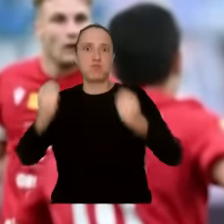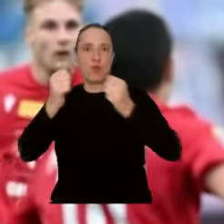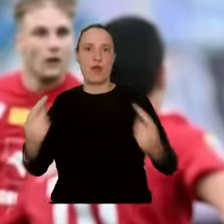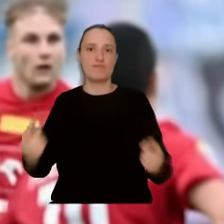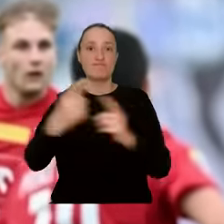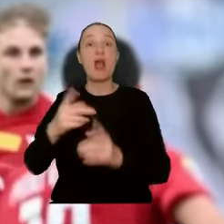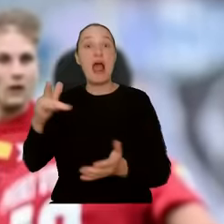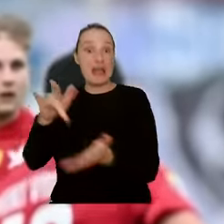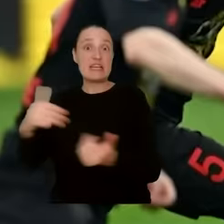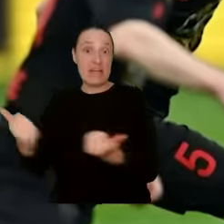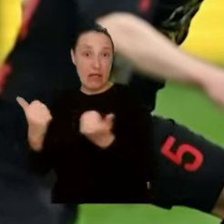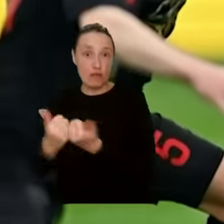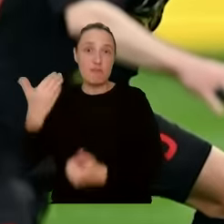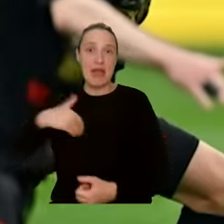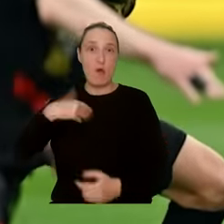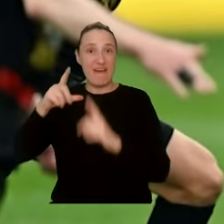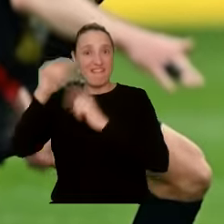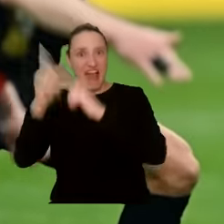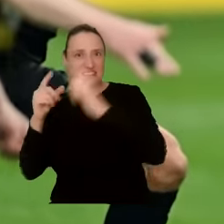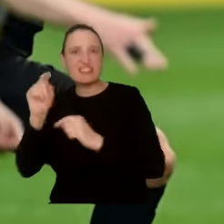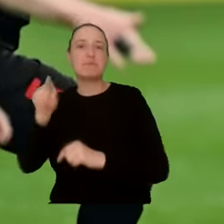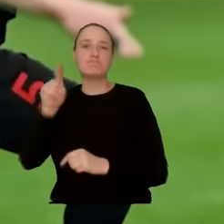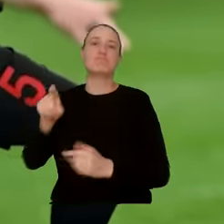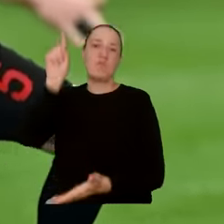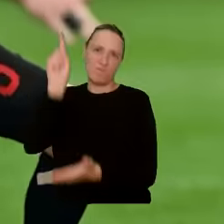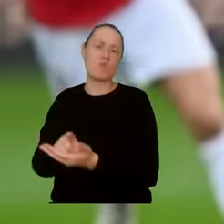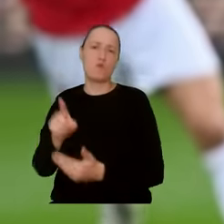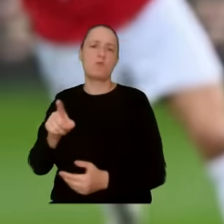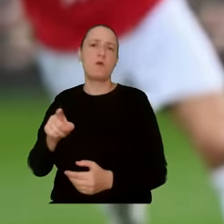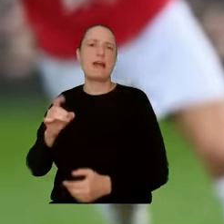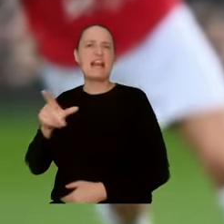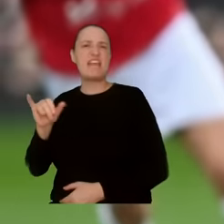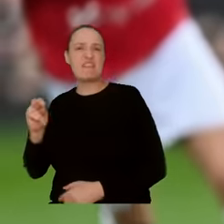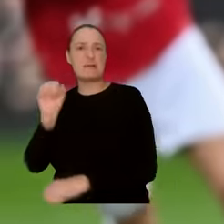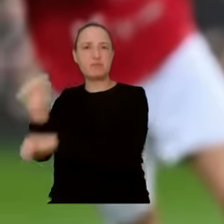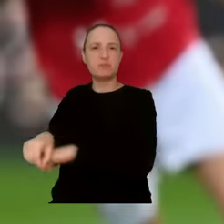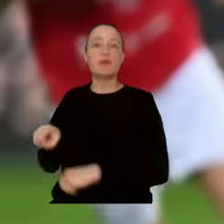kolei 2-1 rozprawiła się z Piastem Gliwice w regulaminowym czasie gry. O tytuł powalczy po raz